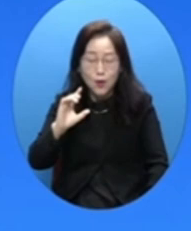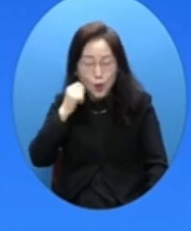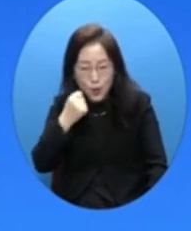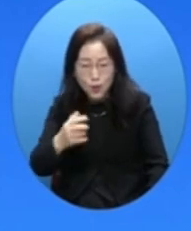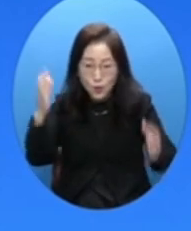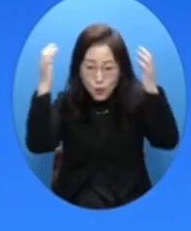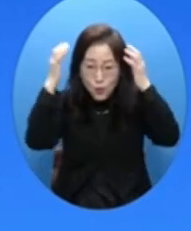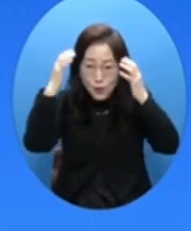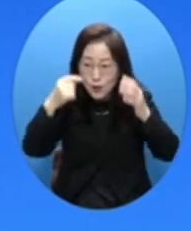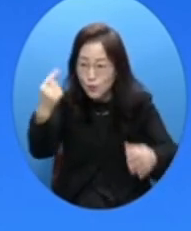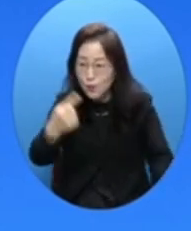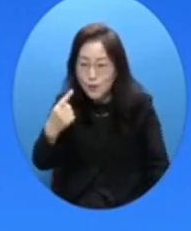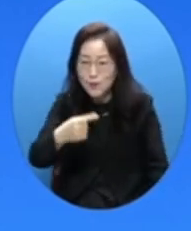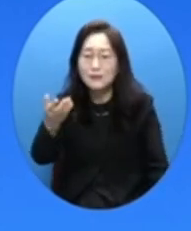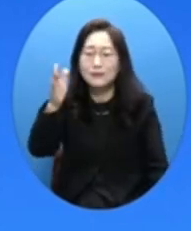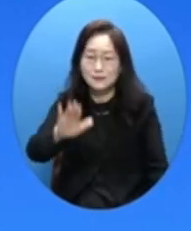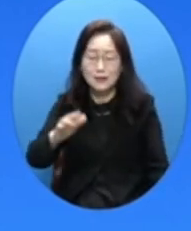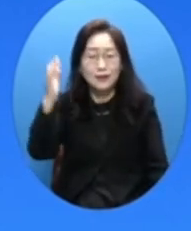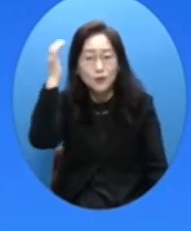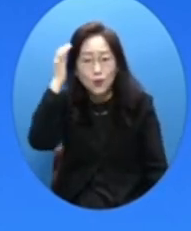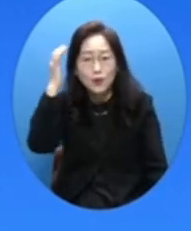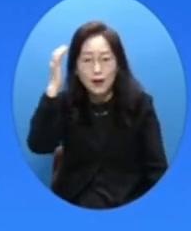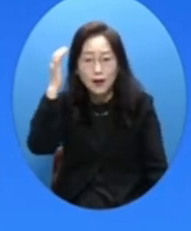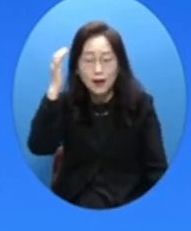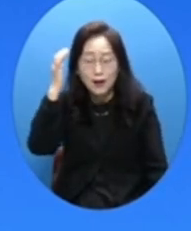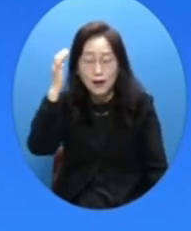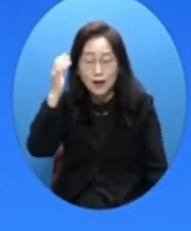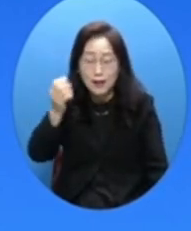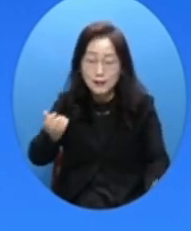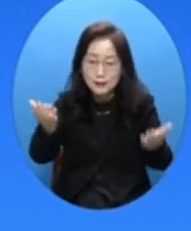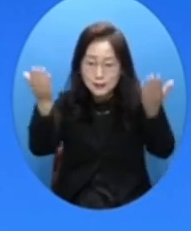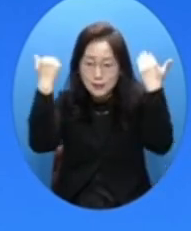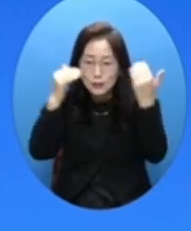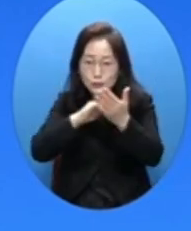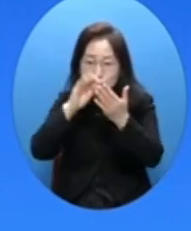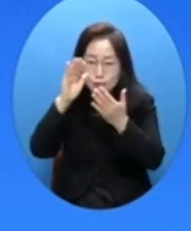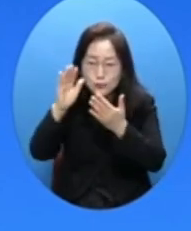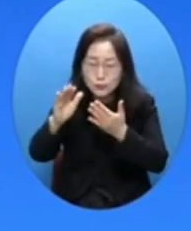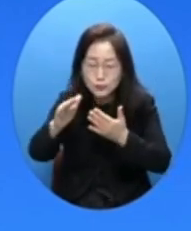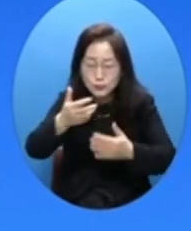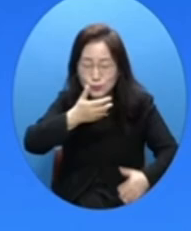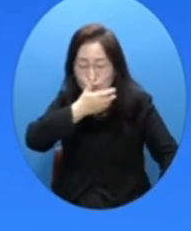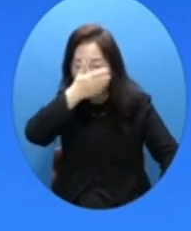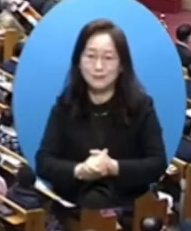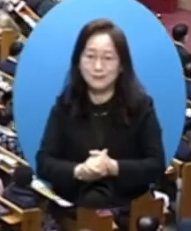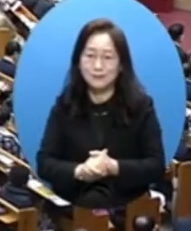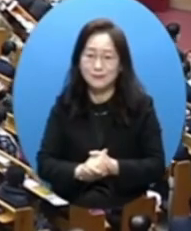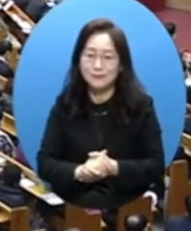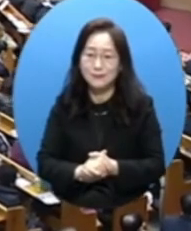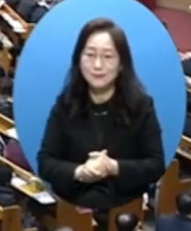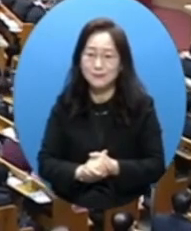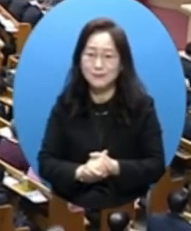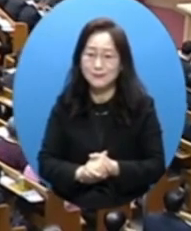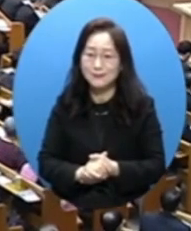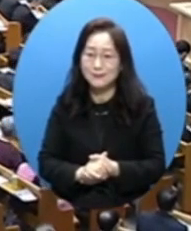고난의 시간이 있다고 할지라도 고난의 신앙의 지나고 나면 반드시 꿈은 이루어지는 것입니다